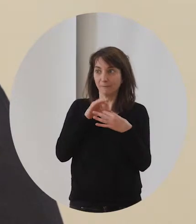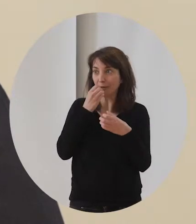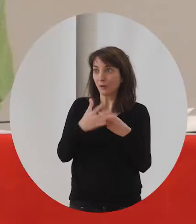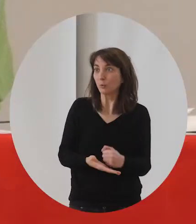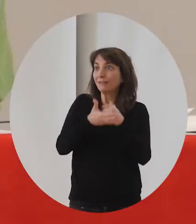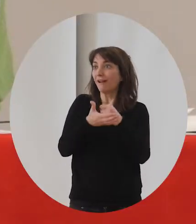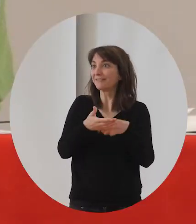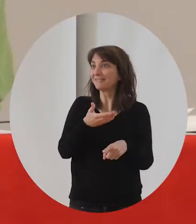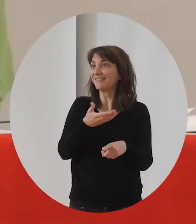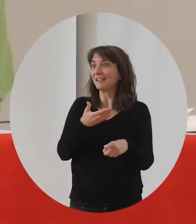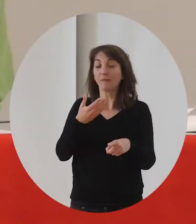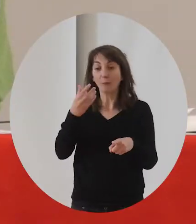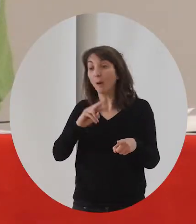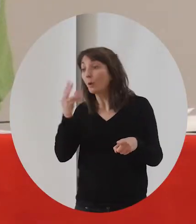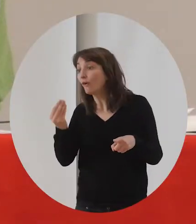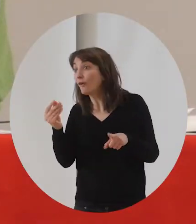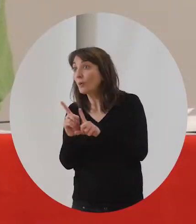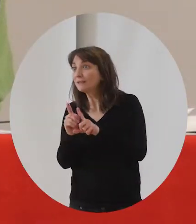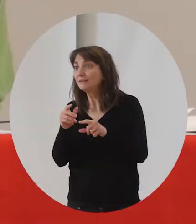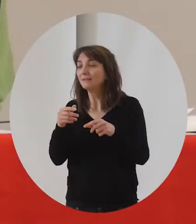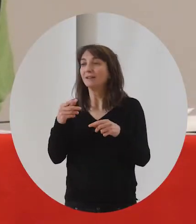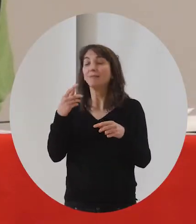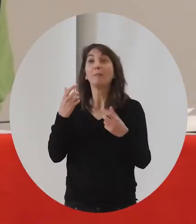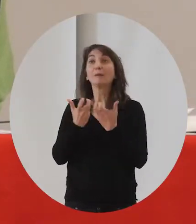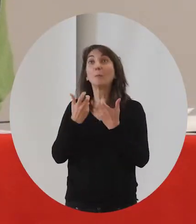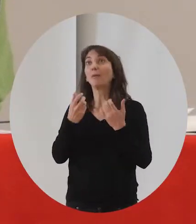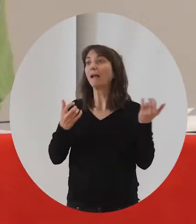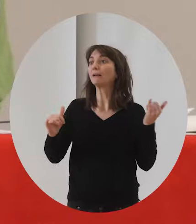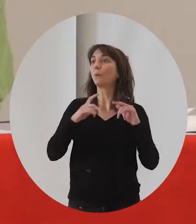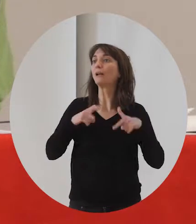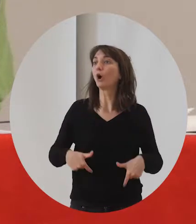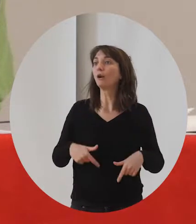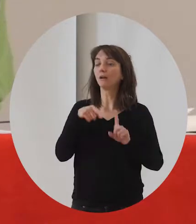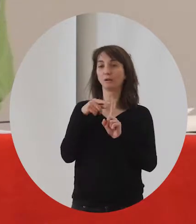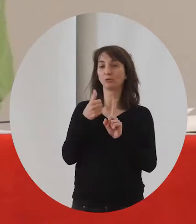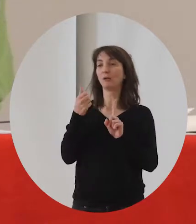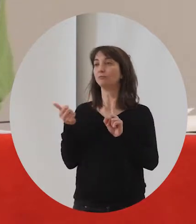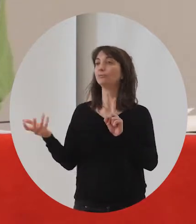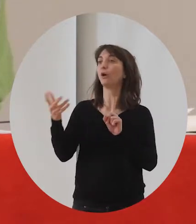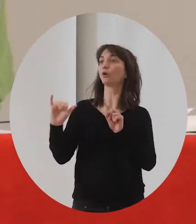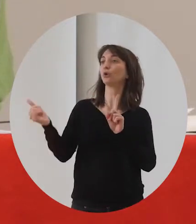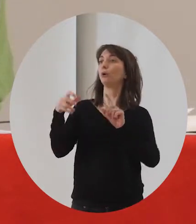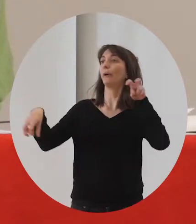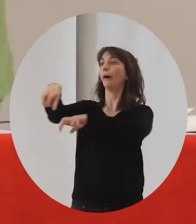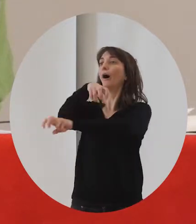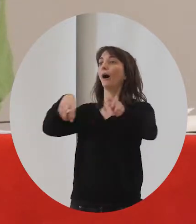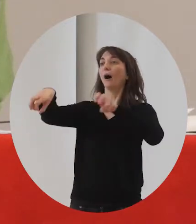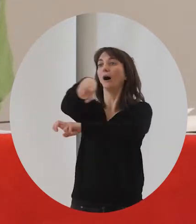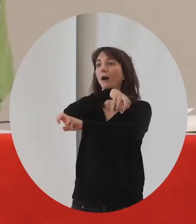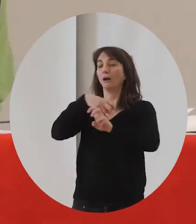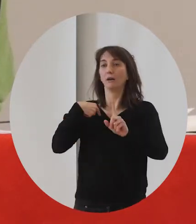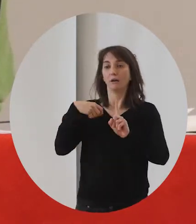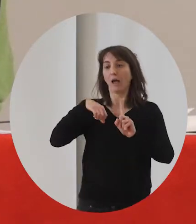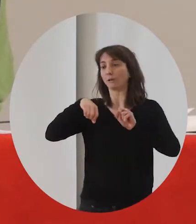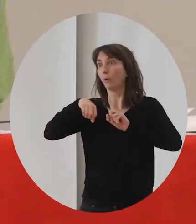membres de l'entourage, mais aussi avec les autres enfants. Effectivement, dans la cour de récréation, dans les jeux à plusieurs, comment arriver à